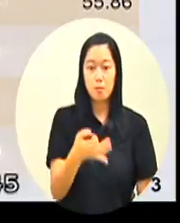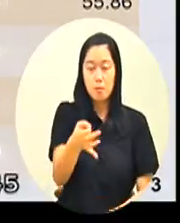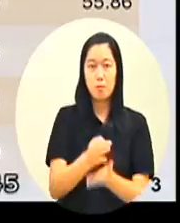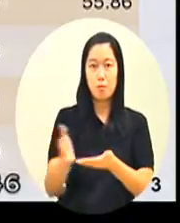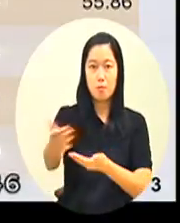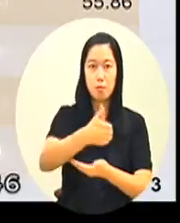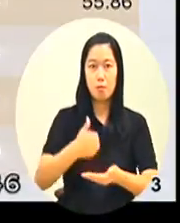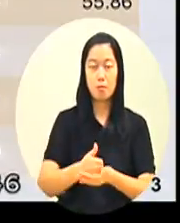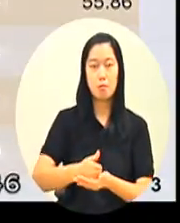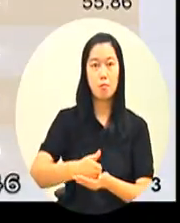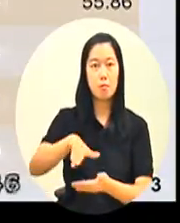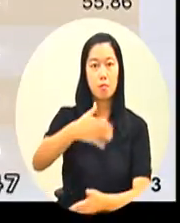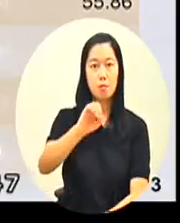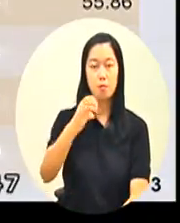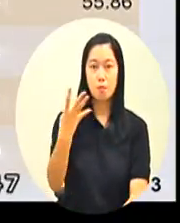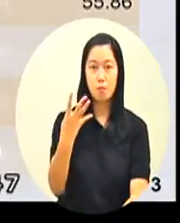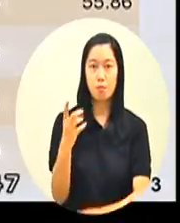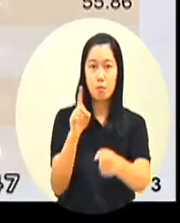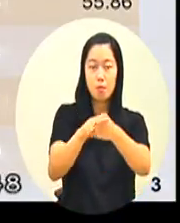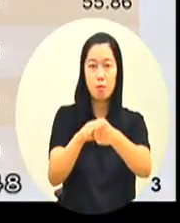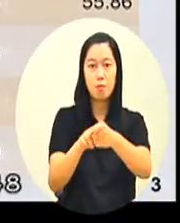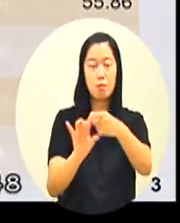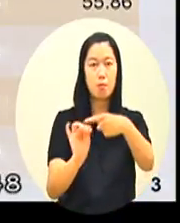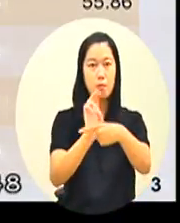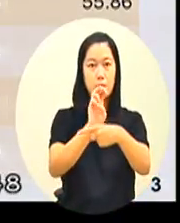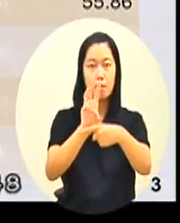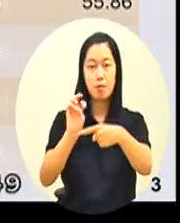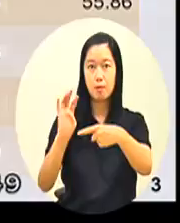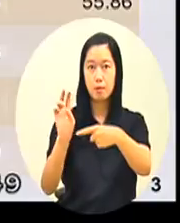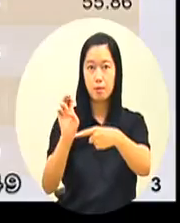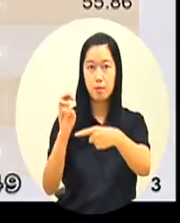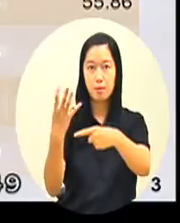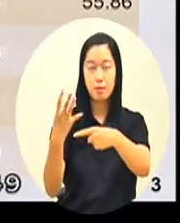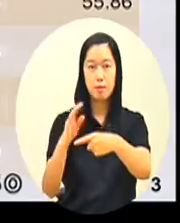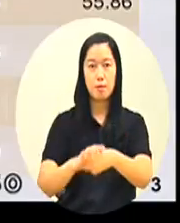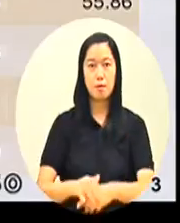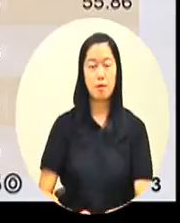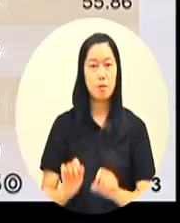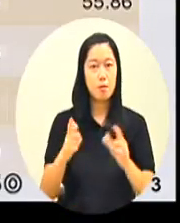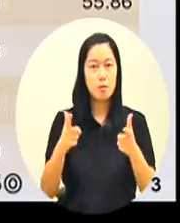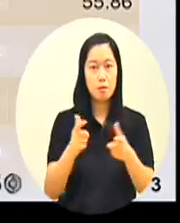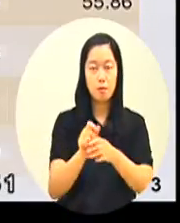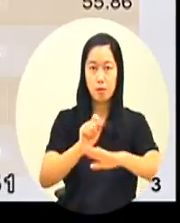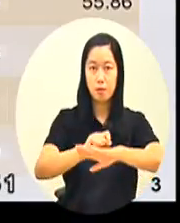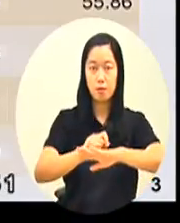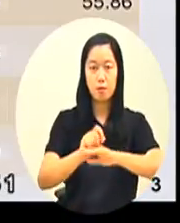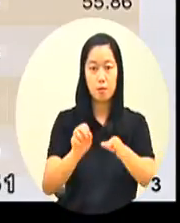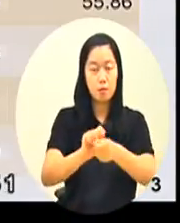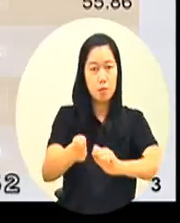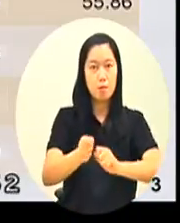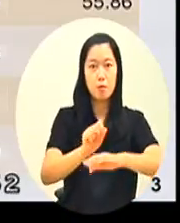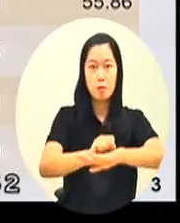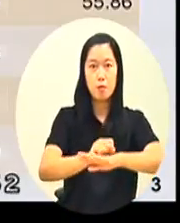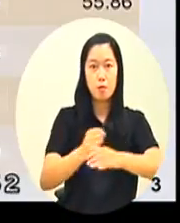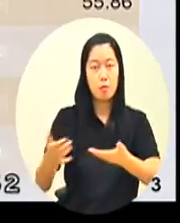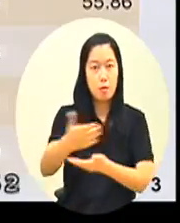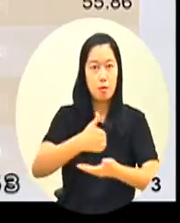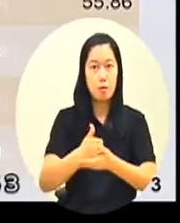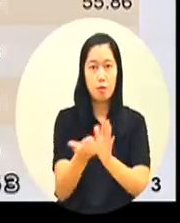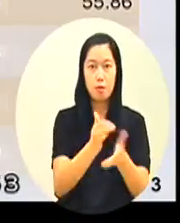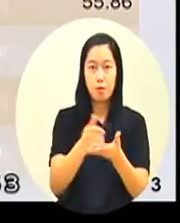收进了504亿，达成率是73.34%。非税客收入的部分预算数